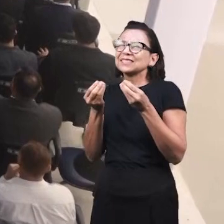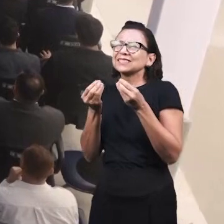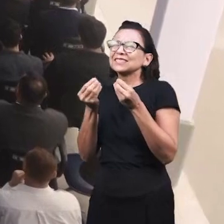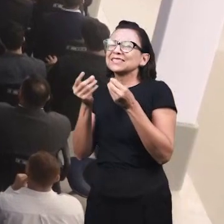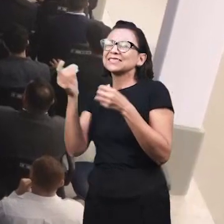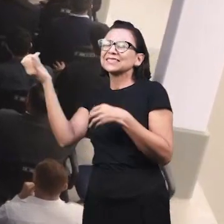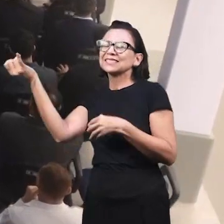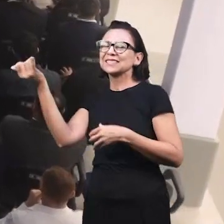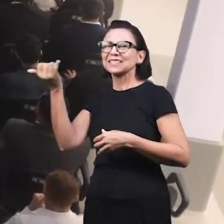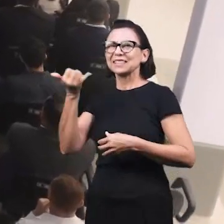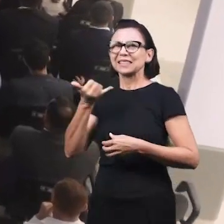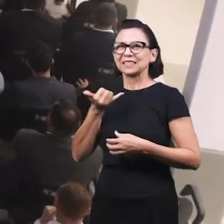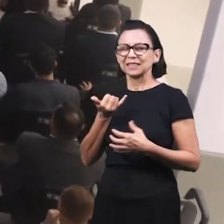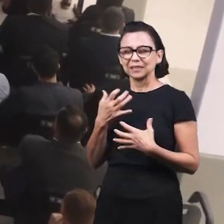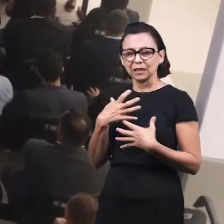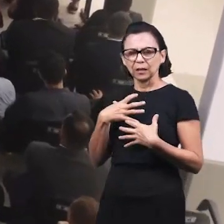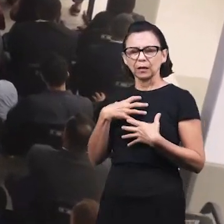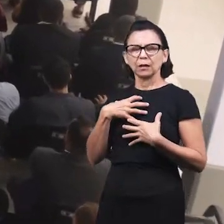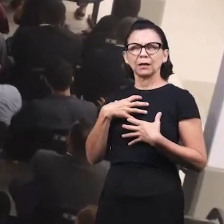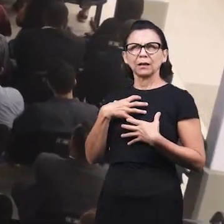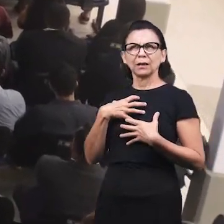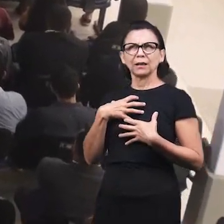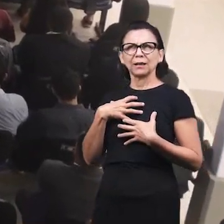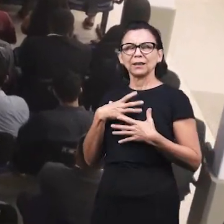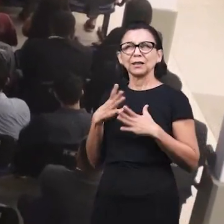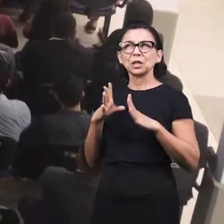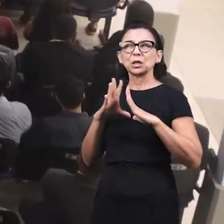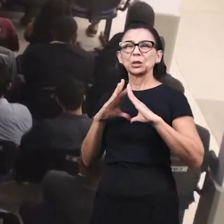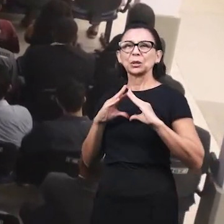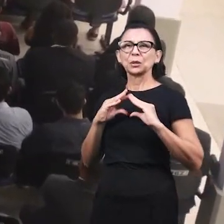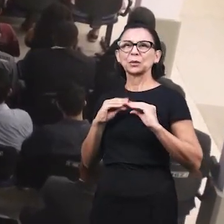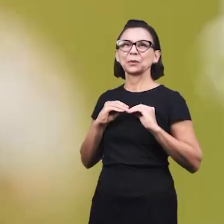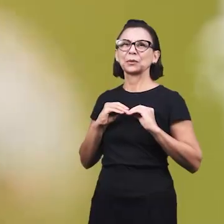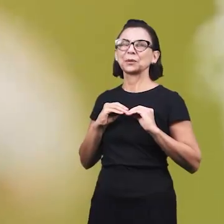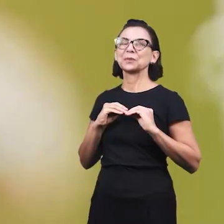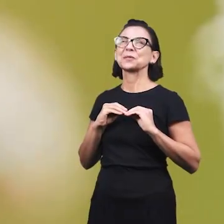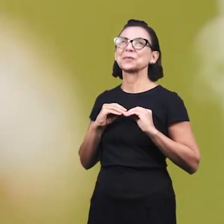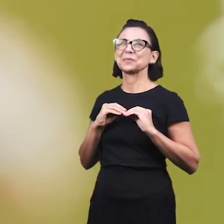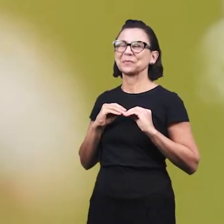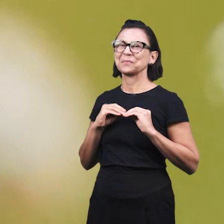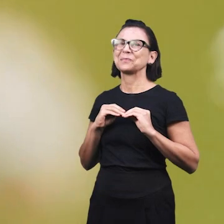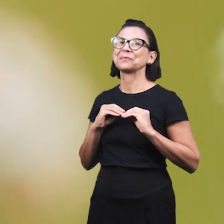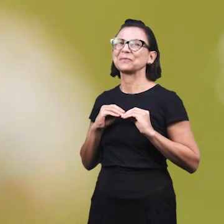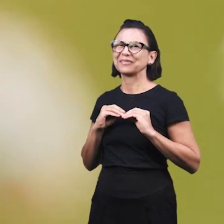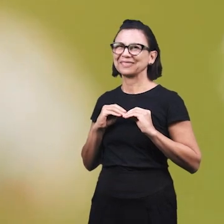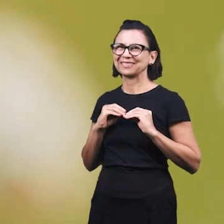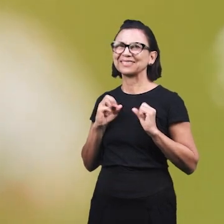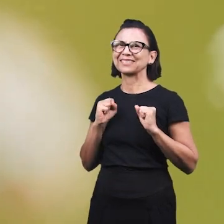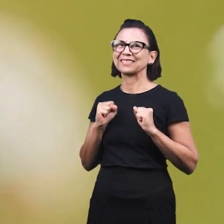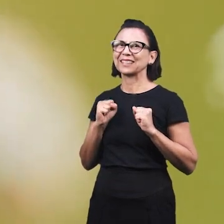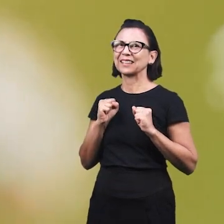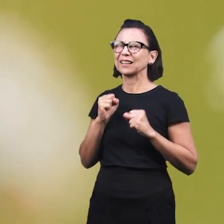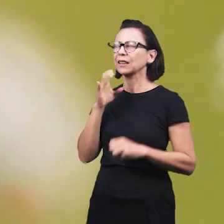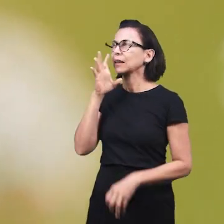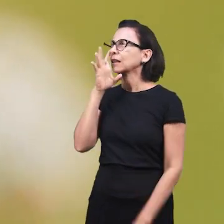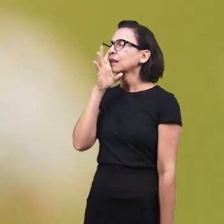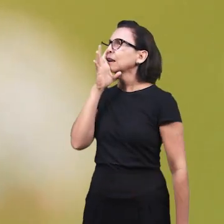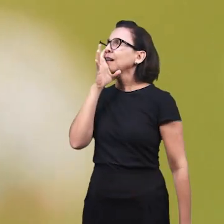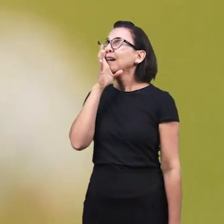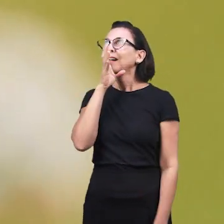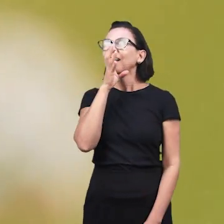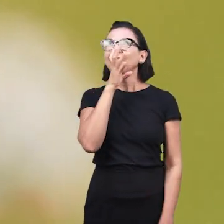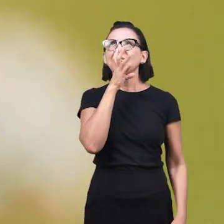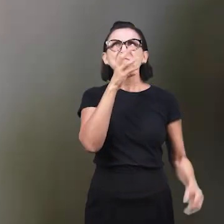Мы можем слышать голос Его, Его сладкий голос, и мы можем